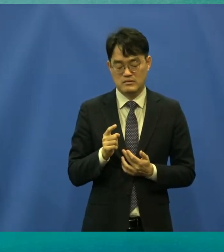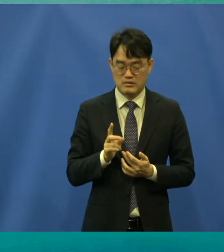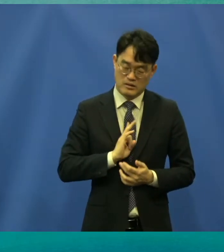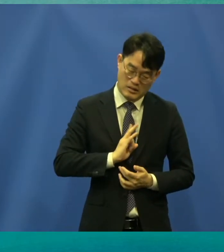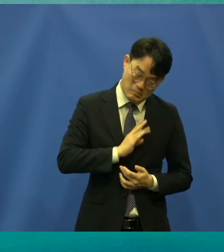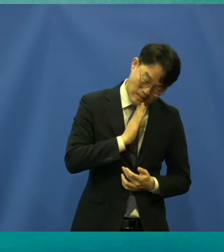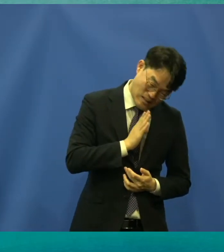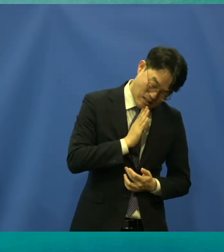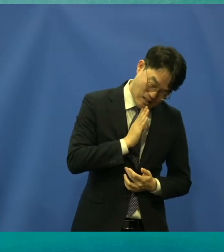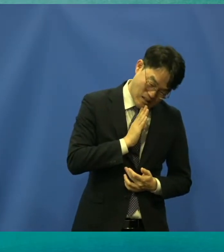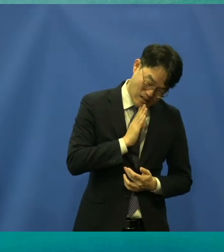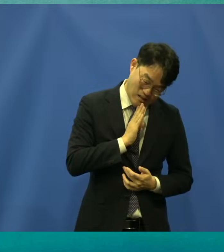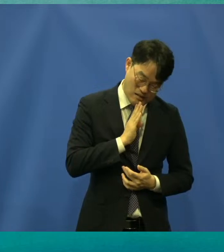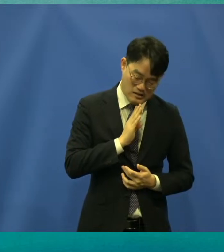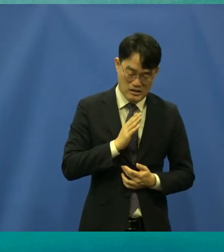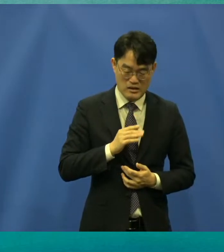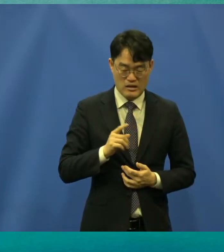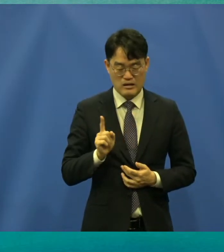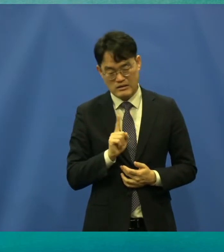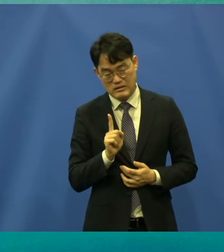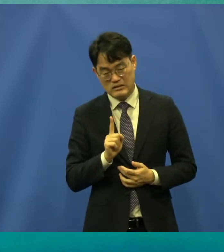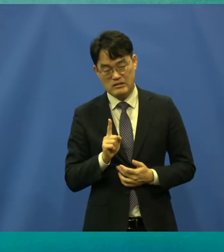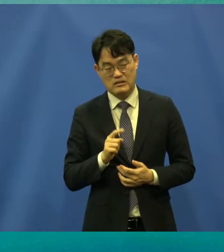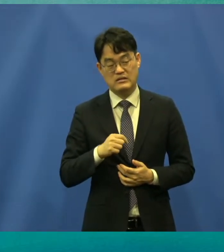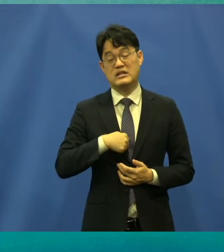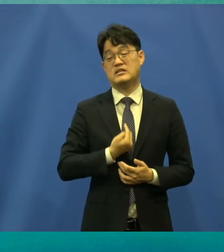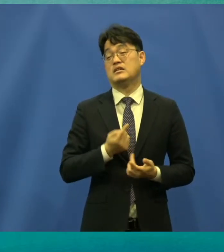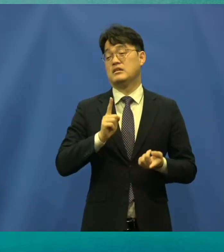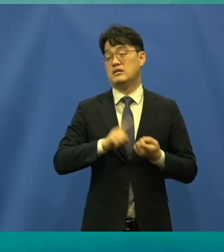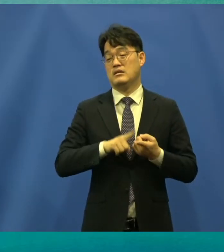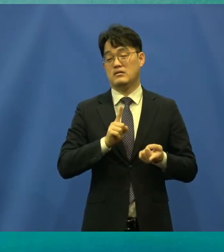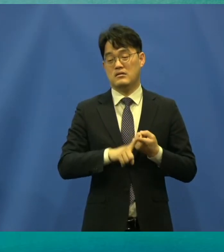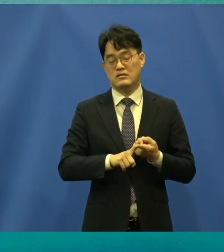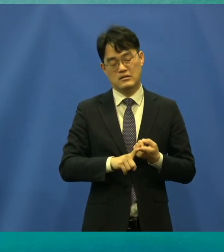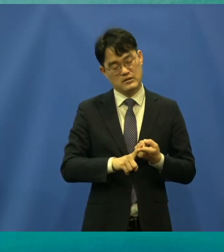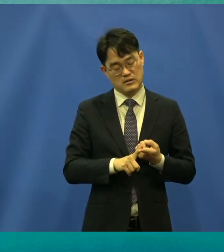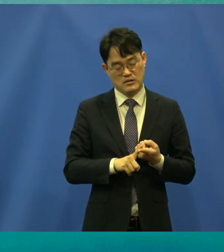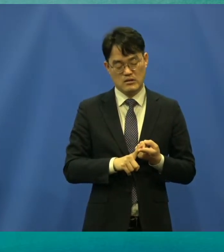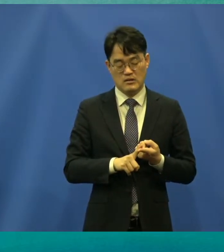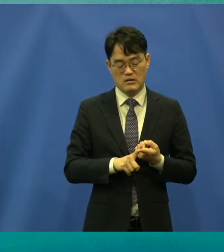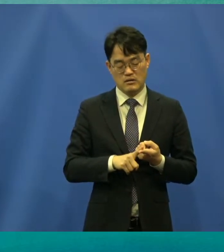자기를 경멸하기도 합니다. 자기 자신을 거부합니다.